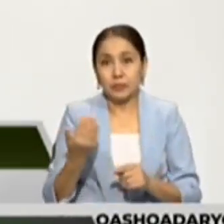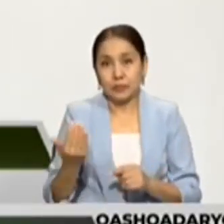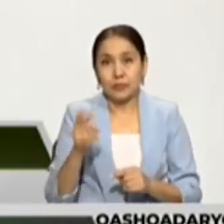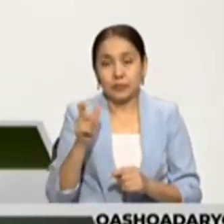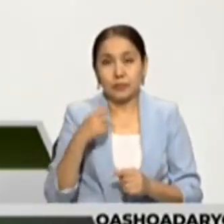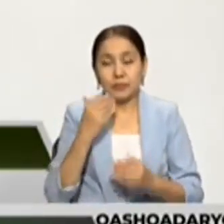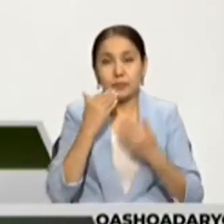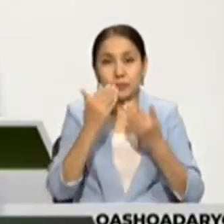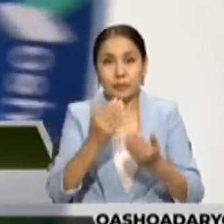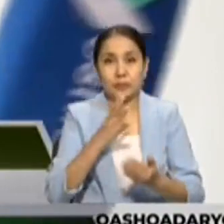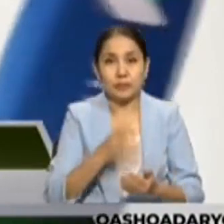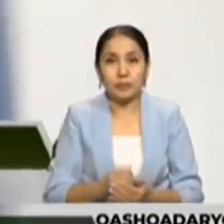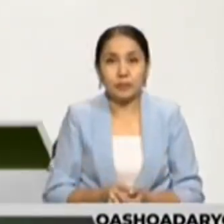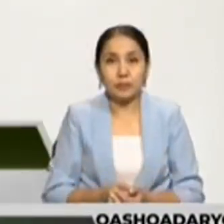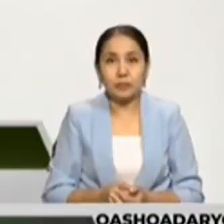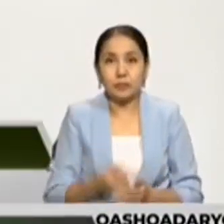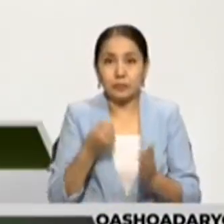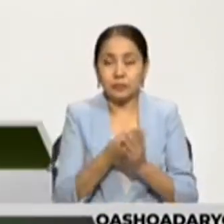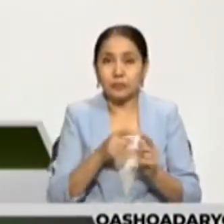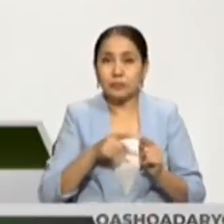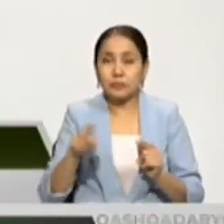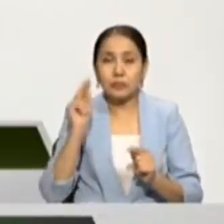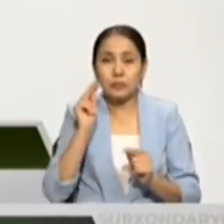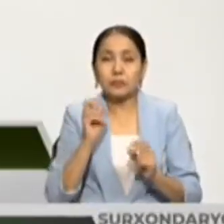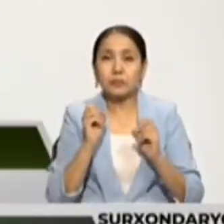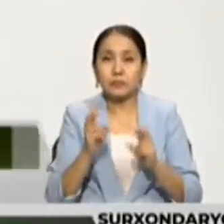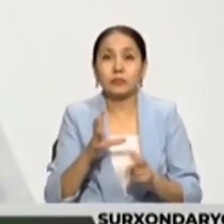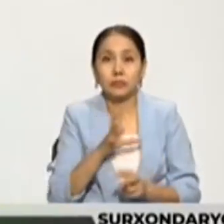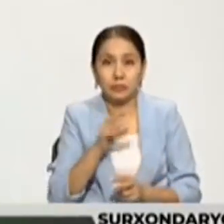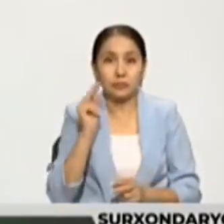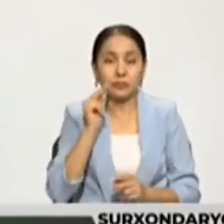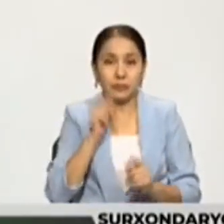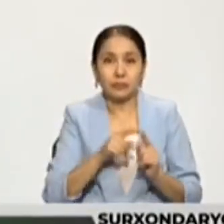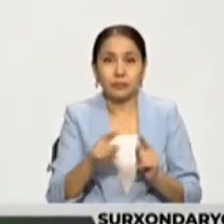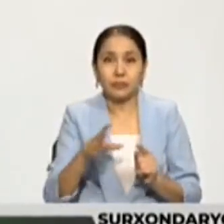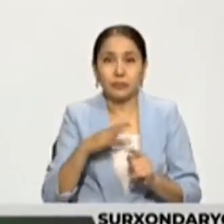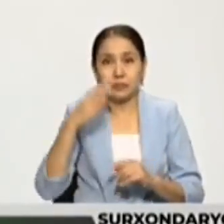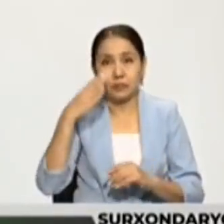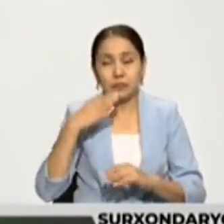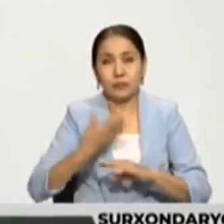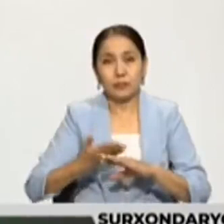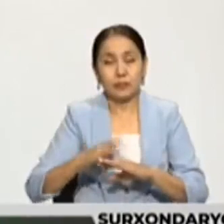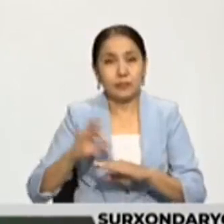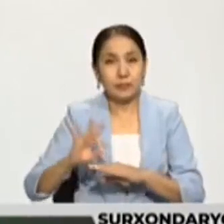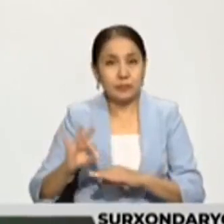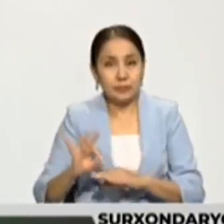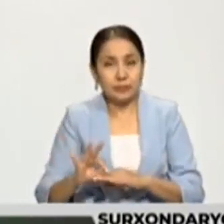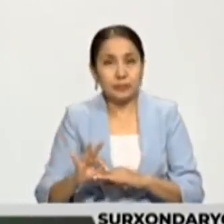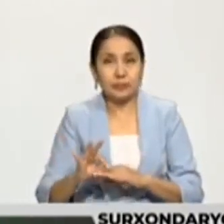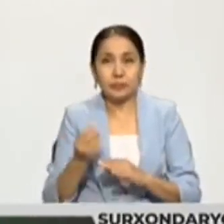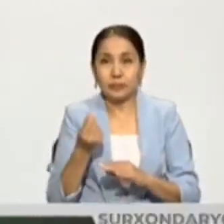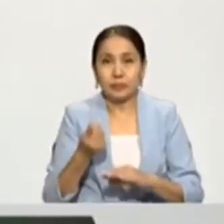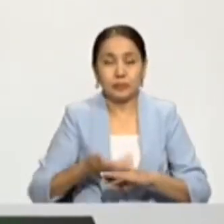kishiga murojaat qildim-da men. Shu paytgacha o'qitayotganmidingiz? Ha, endi o'qitib kelyapdim. Dada og'irlashgandan keyin nima